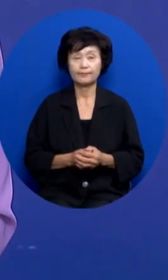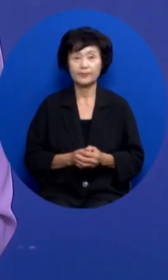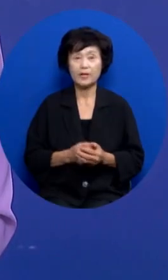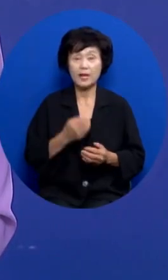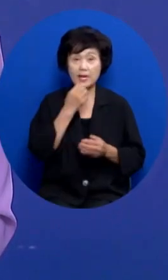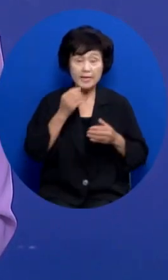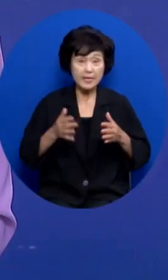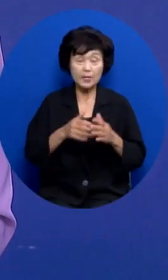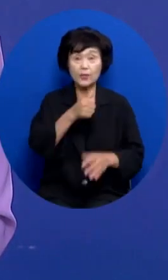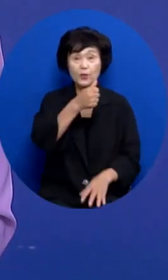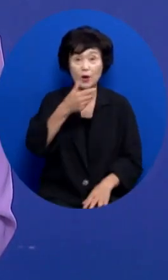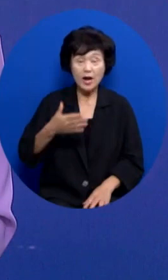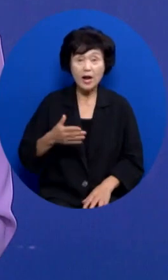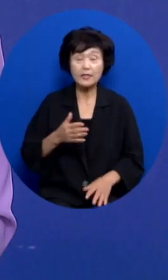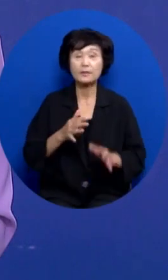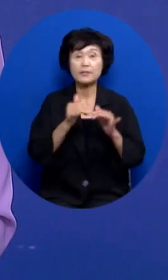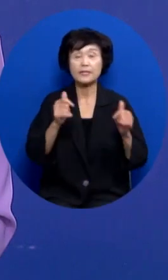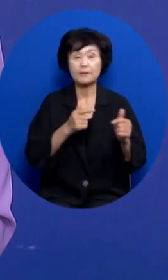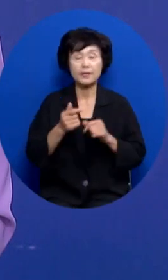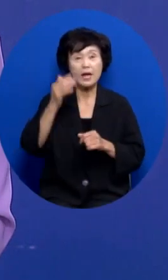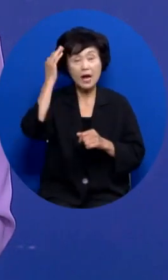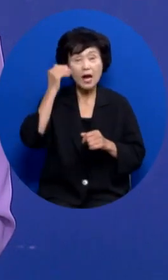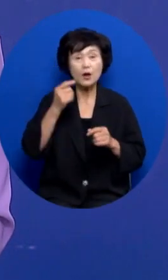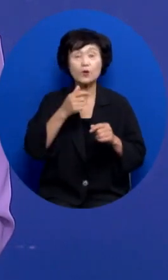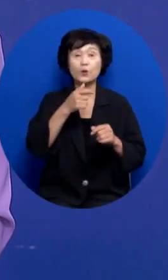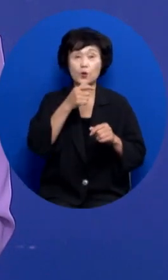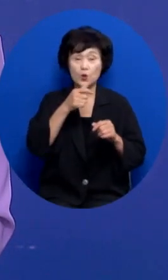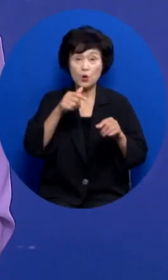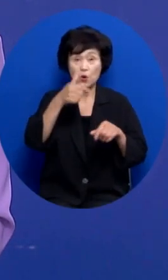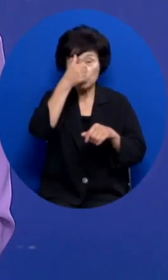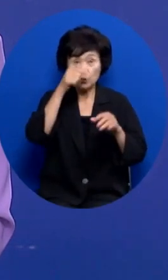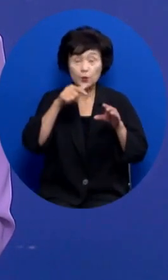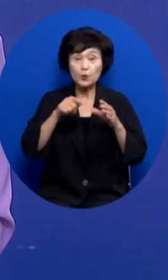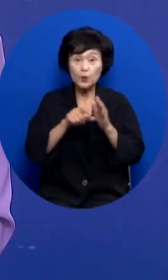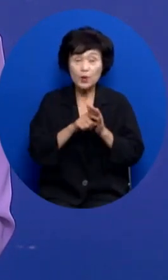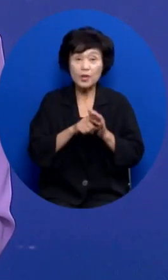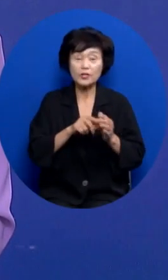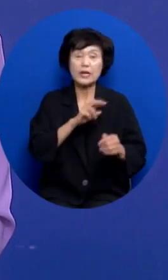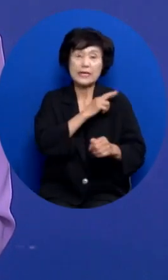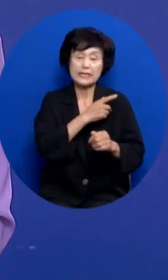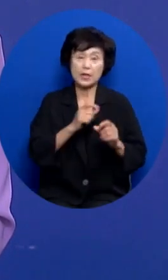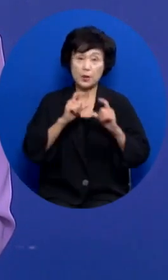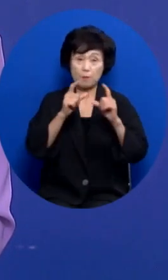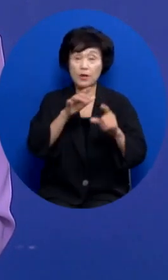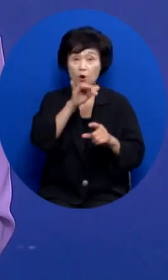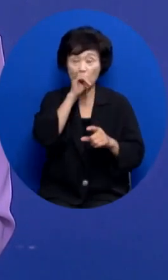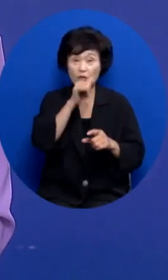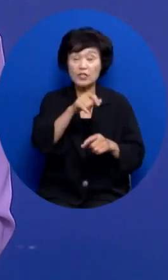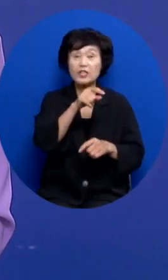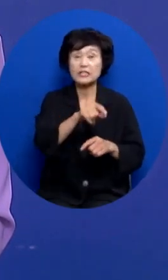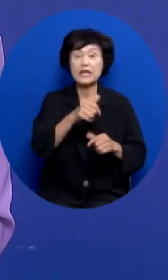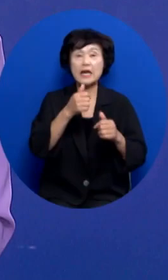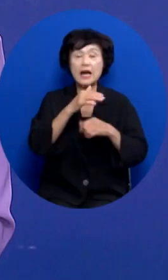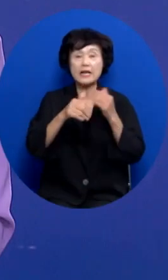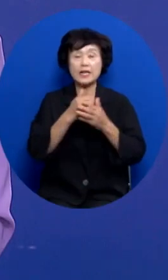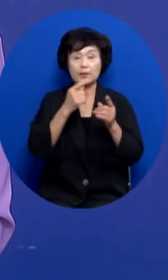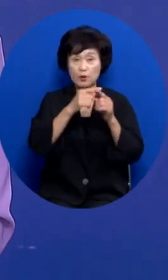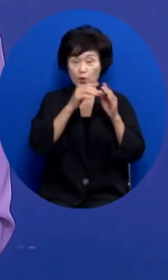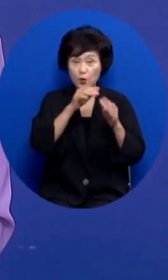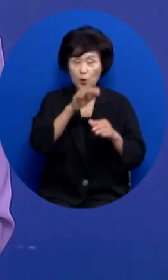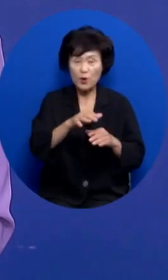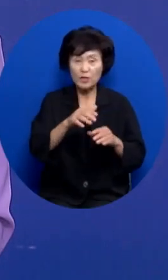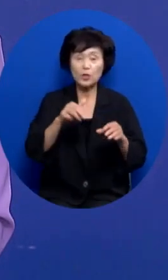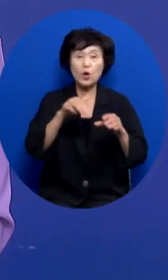경기도 하남 시민들이 한국교회 주요 교단이 이단으로 규정한 하나님의 교회에 종교부지 불법 전매 의혹에 대한